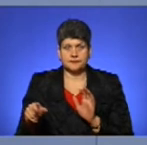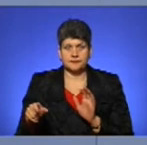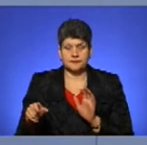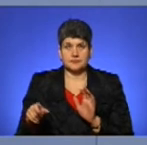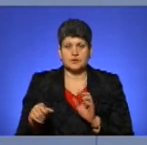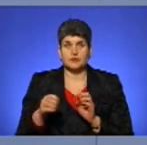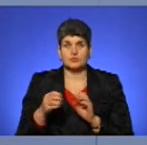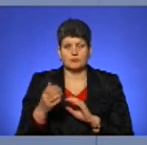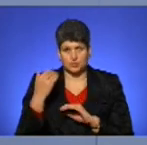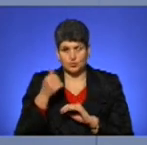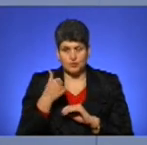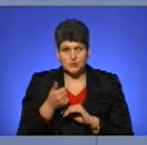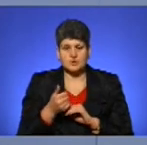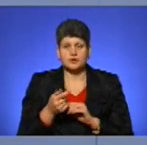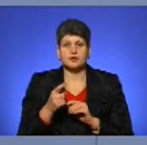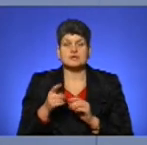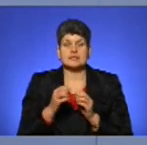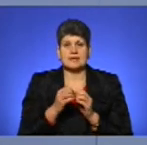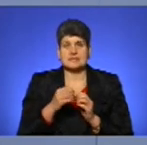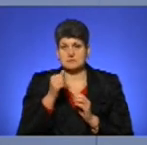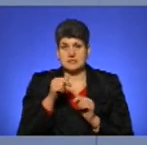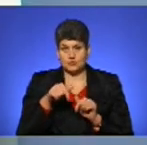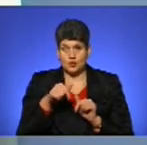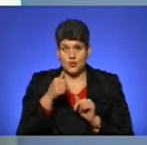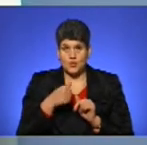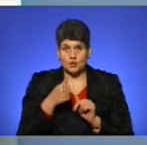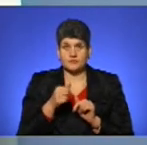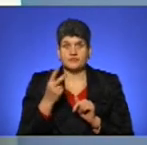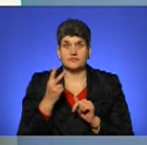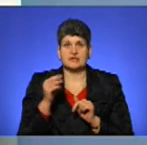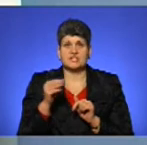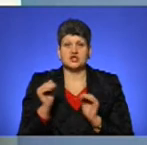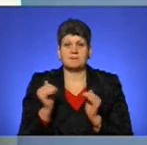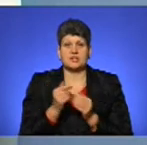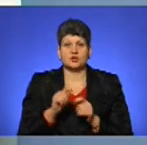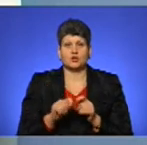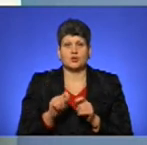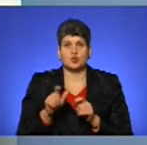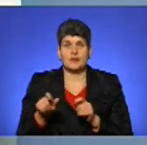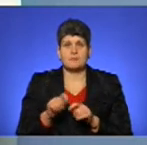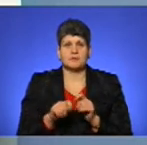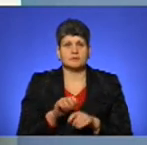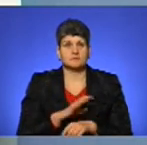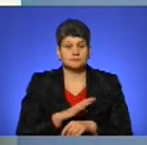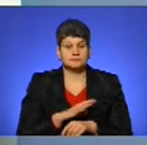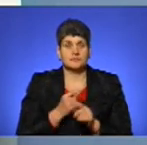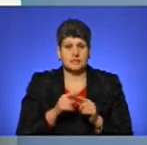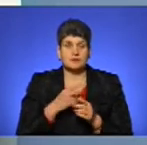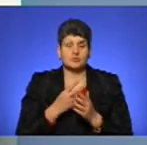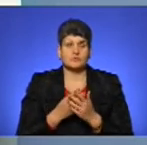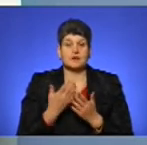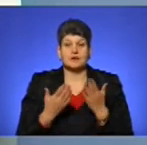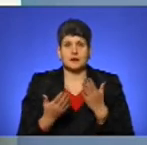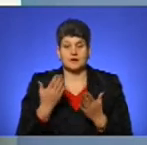35 900, то в минулому році, то за 10 місяців цього року на 2 тисячі менше. Це от показник. І